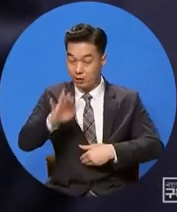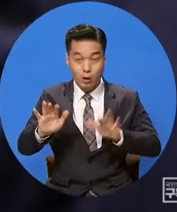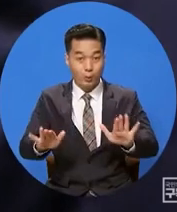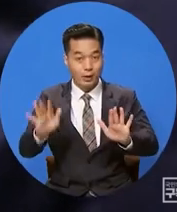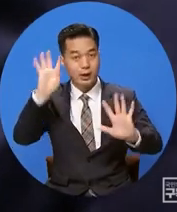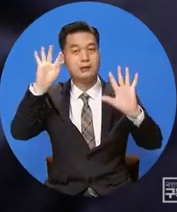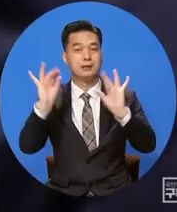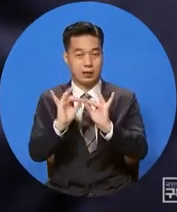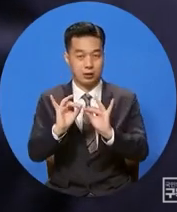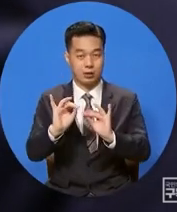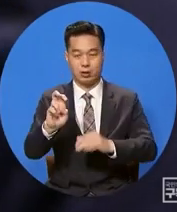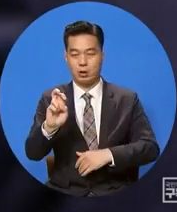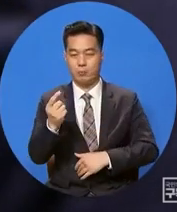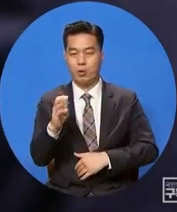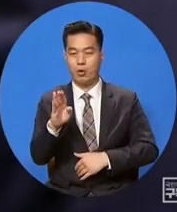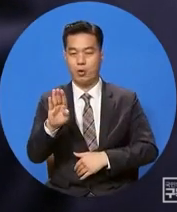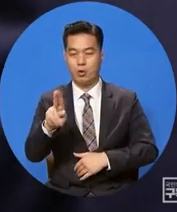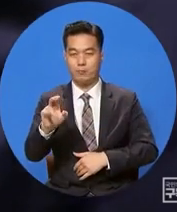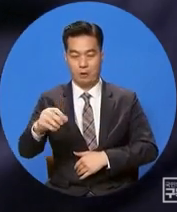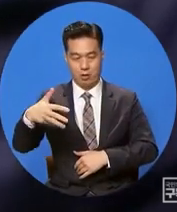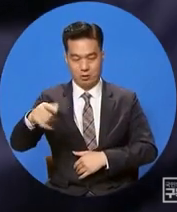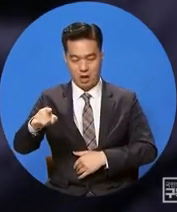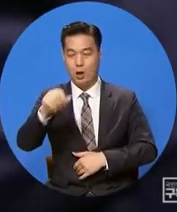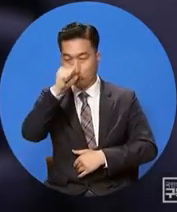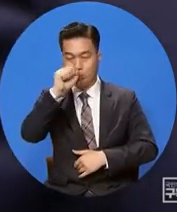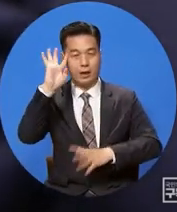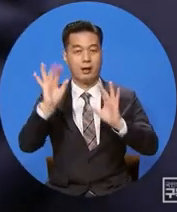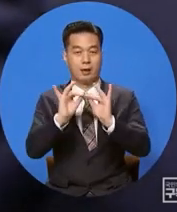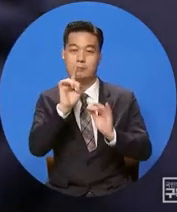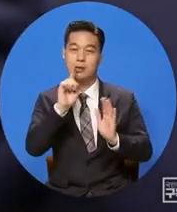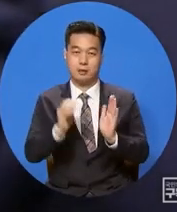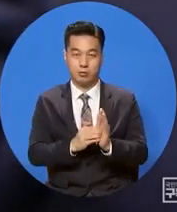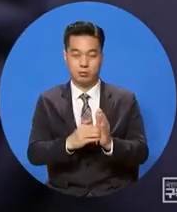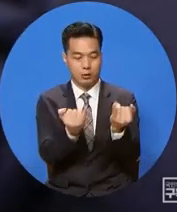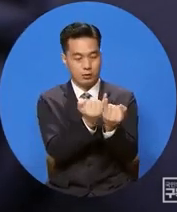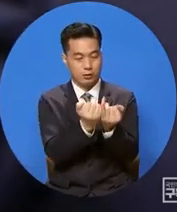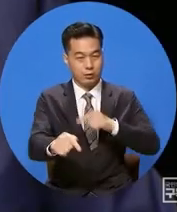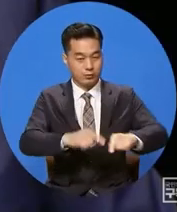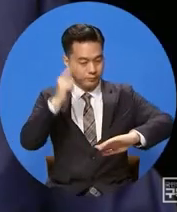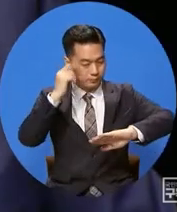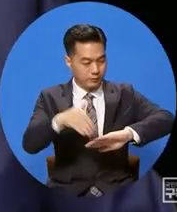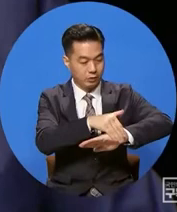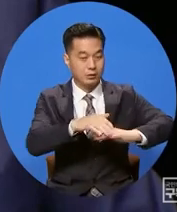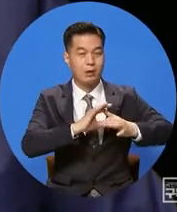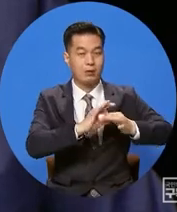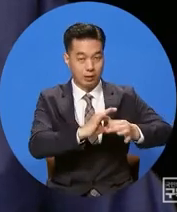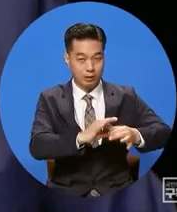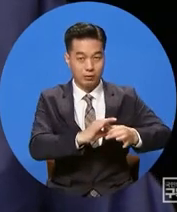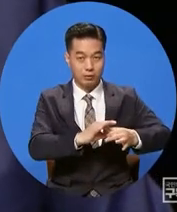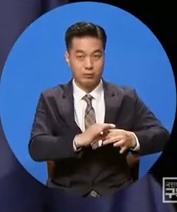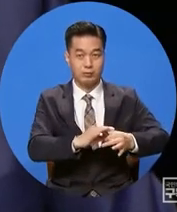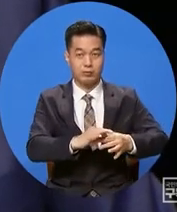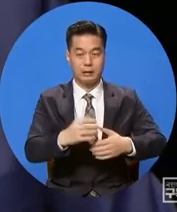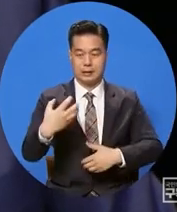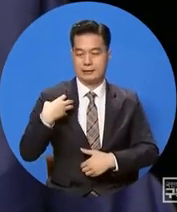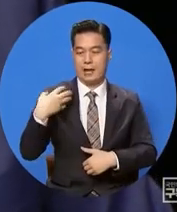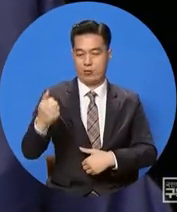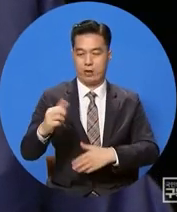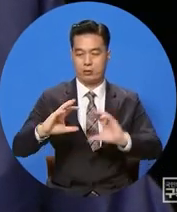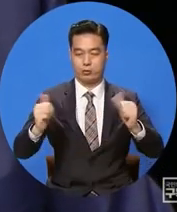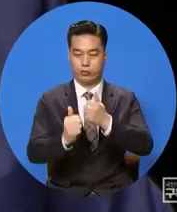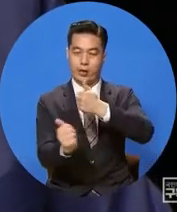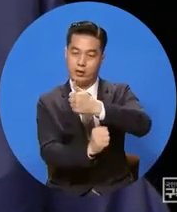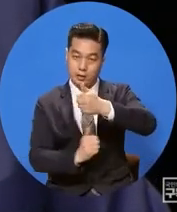하시고 모병제 아주 주장을 하셨고 또 여성 정책에 대해서는 뭐 장관, 국회의원,